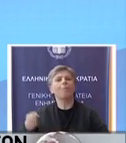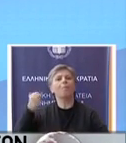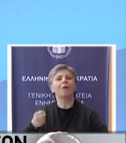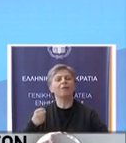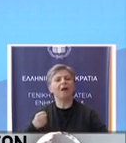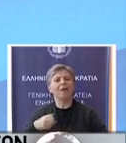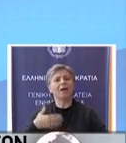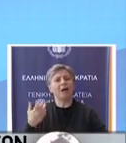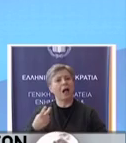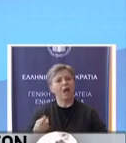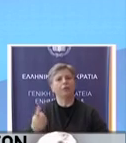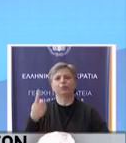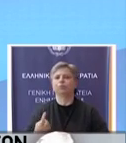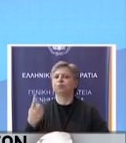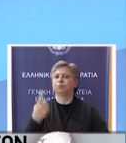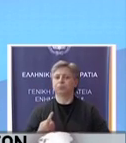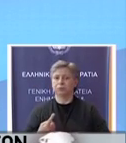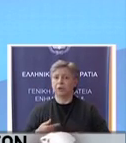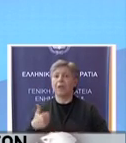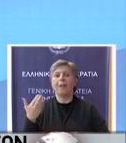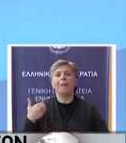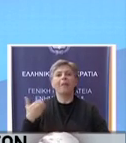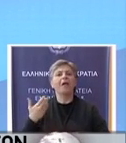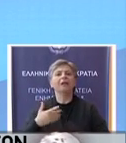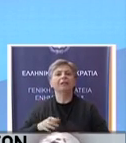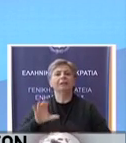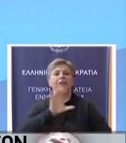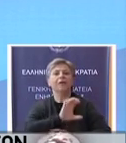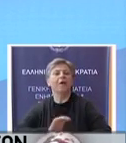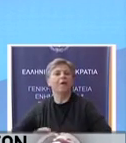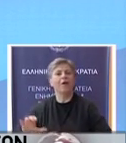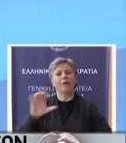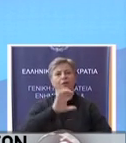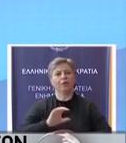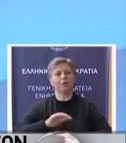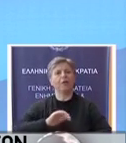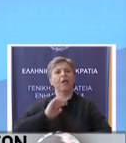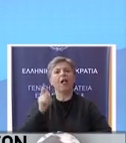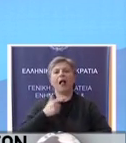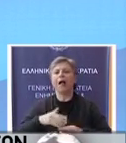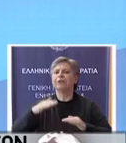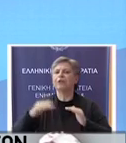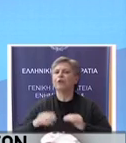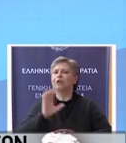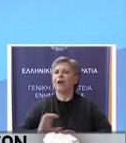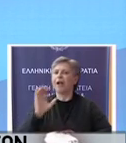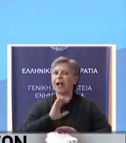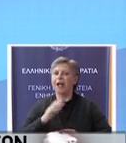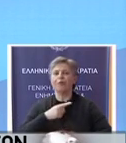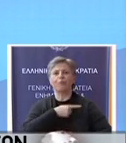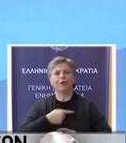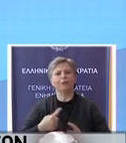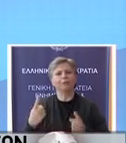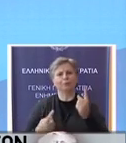ενώ πραγματοποιήθηκε και η πρώτη Ευρωμεσογειακή Σύνοδος με την παρουσία του συνόλου των ηγετών του Ευρωπαϊκού Νότου. Καμία